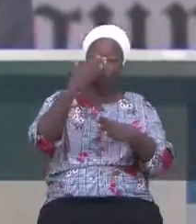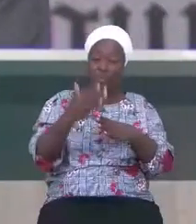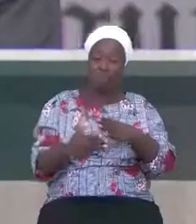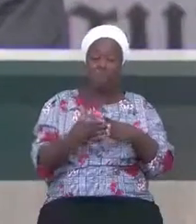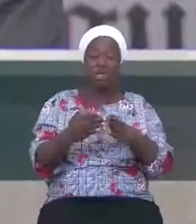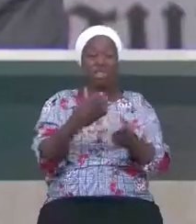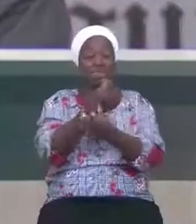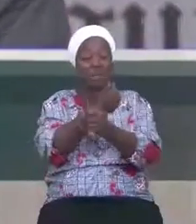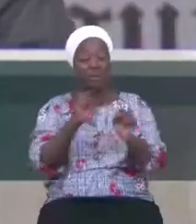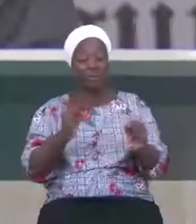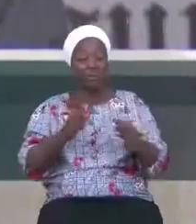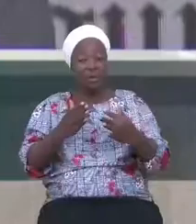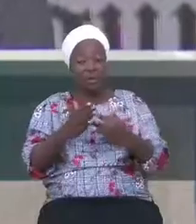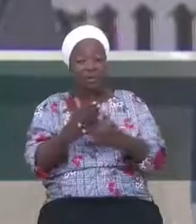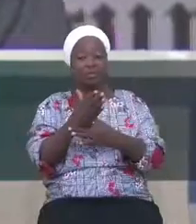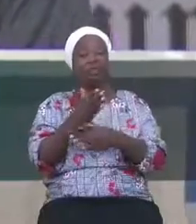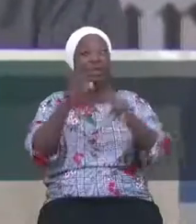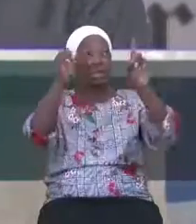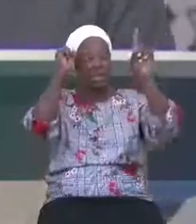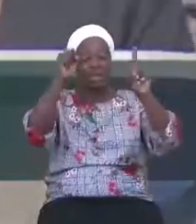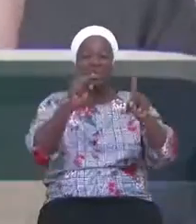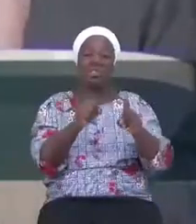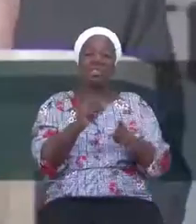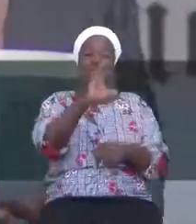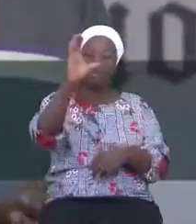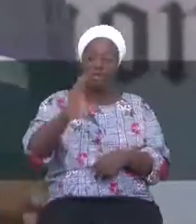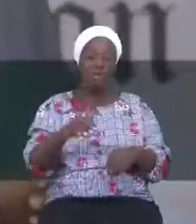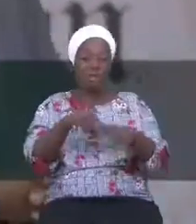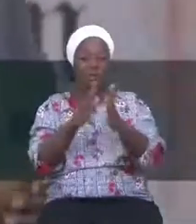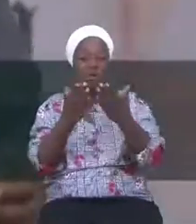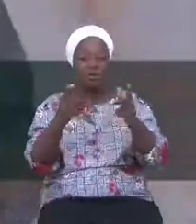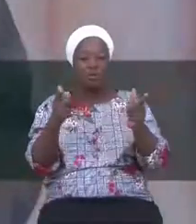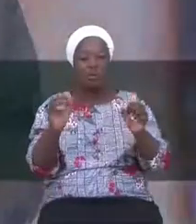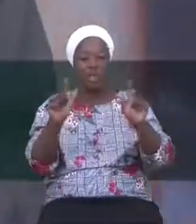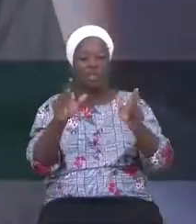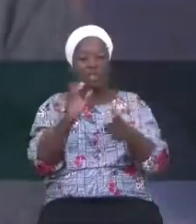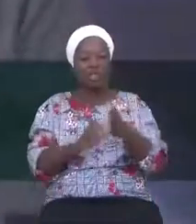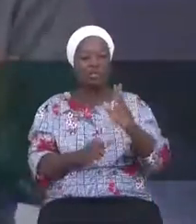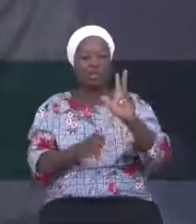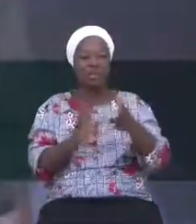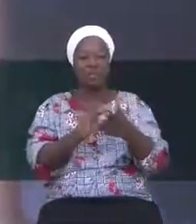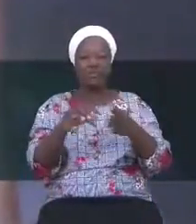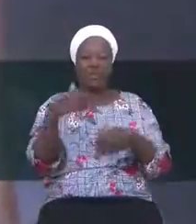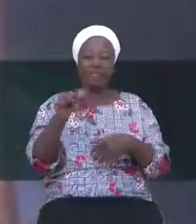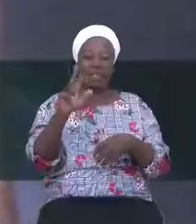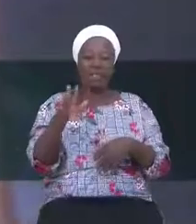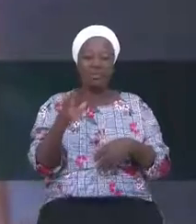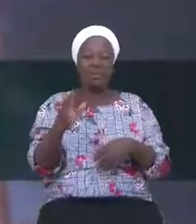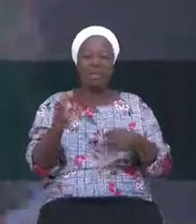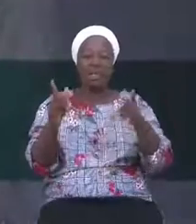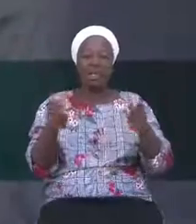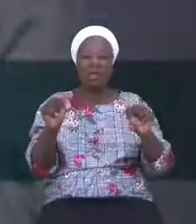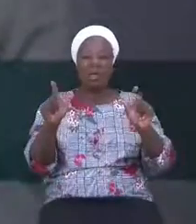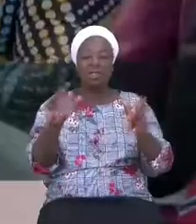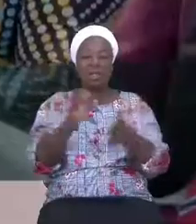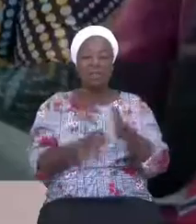sa croix. En Galates chapitre 3, verset 13. En Galates chapitre 3,